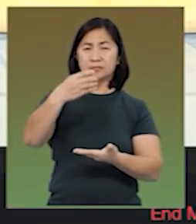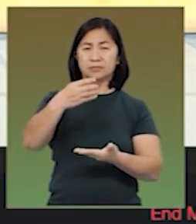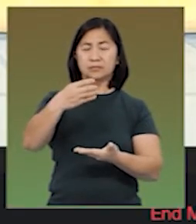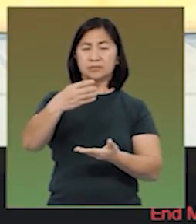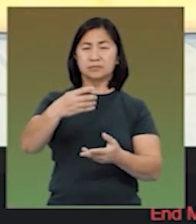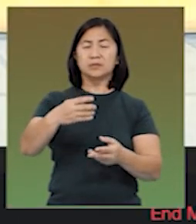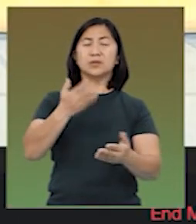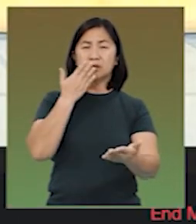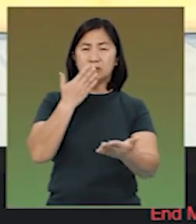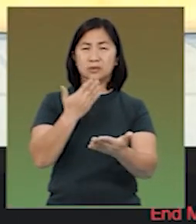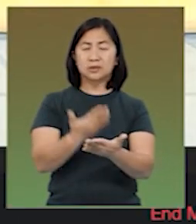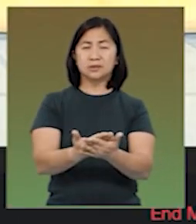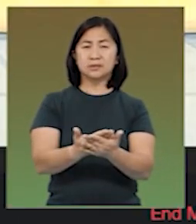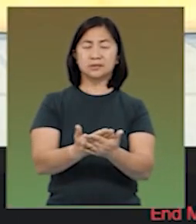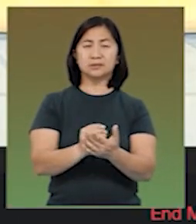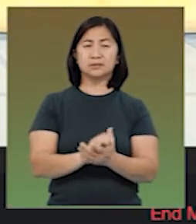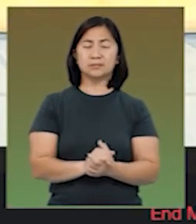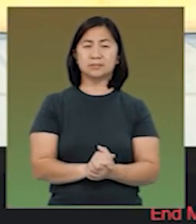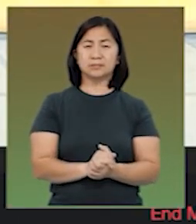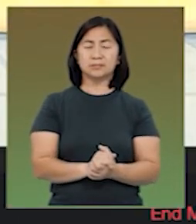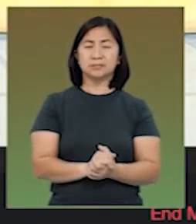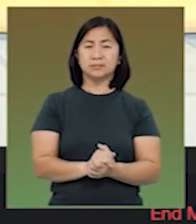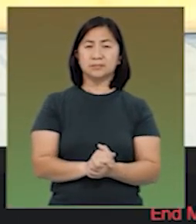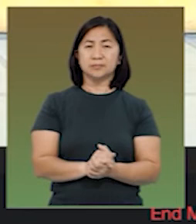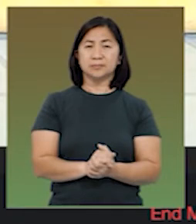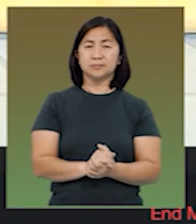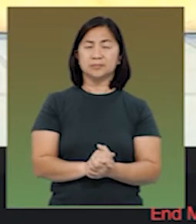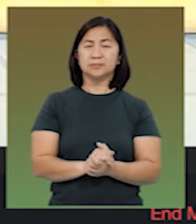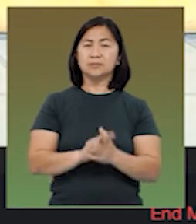lalagyan. Great job!